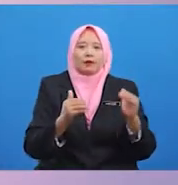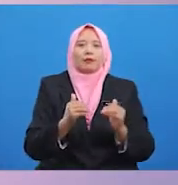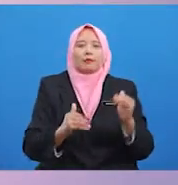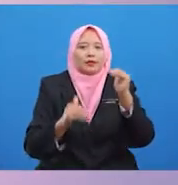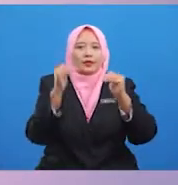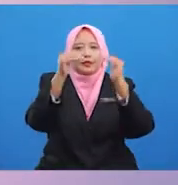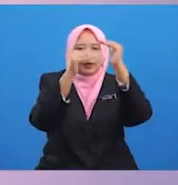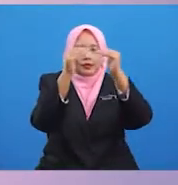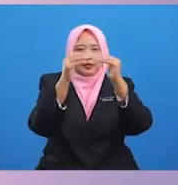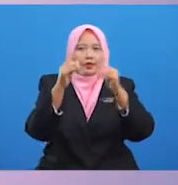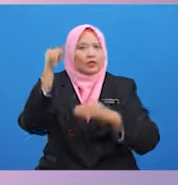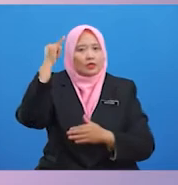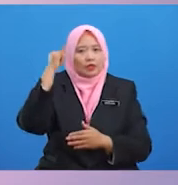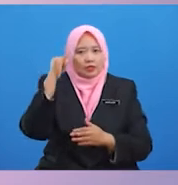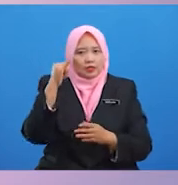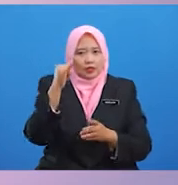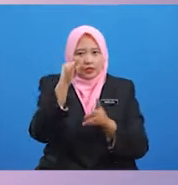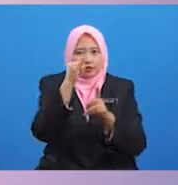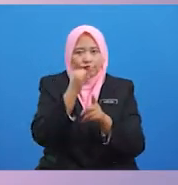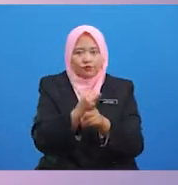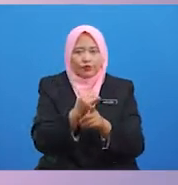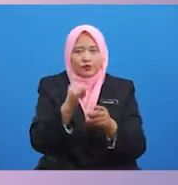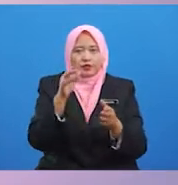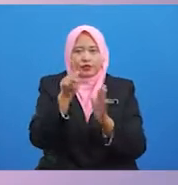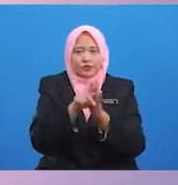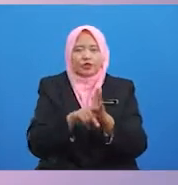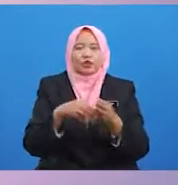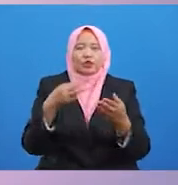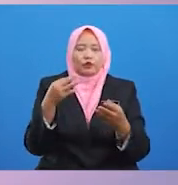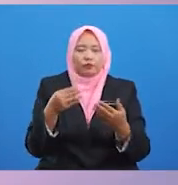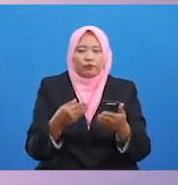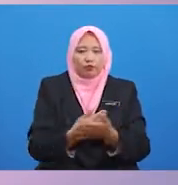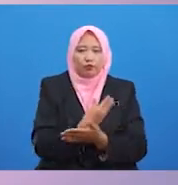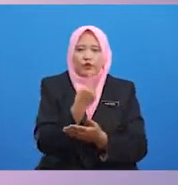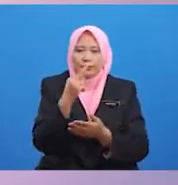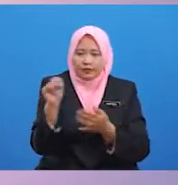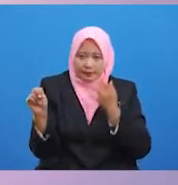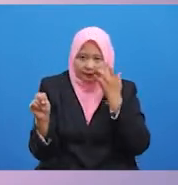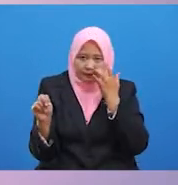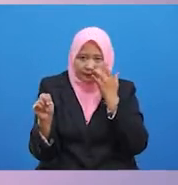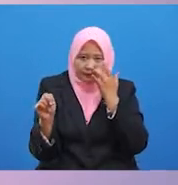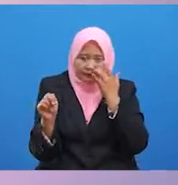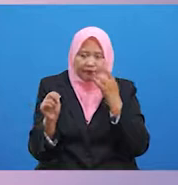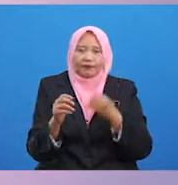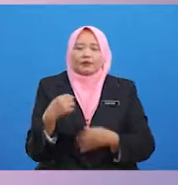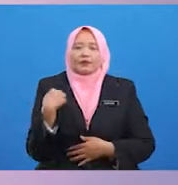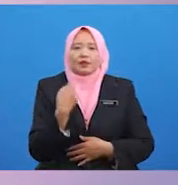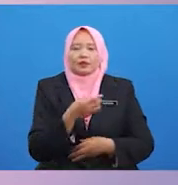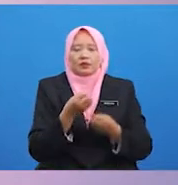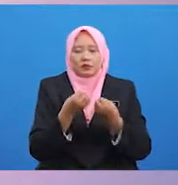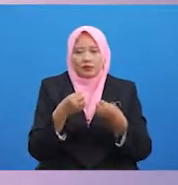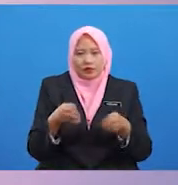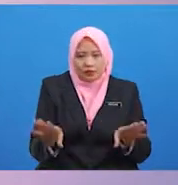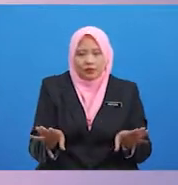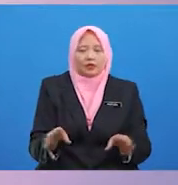infrastruktur. Murid-murid, kemajuan ekonomi yang pesat di negara kita telah